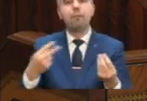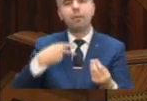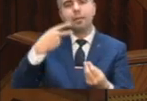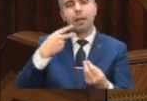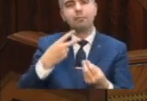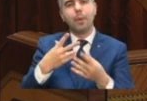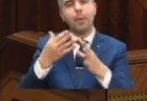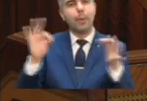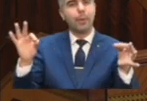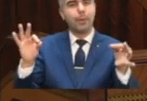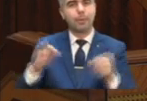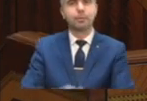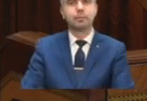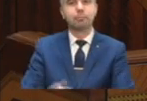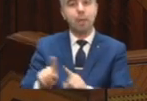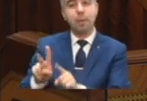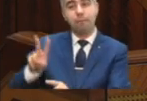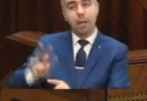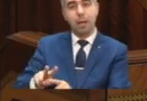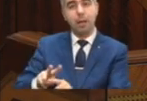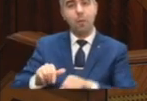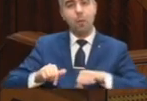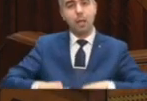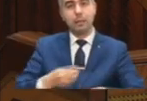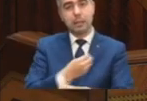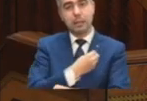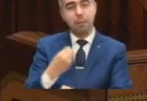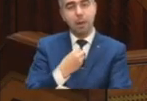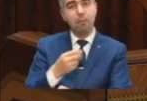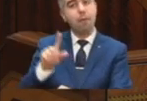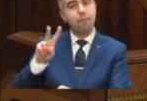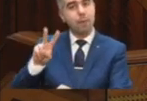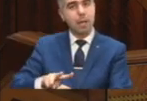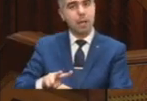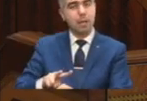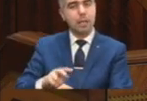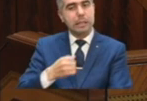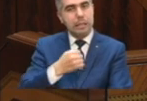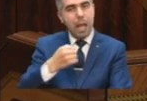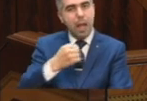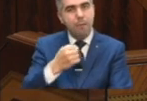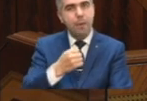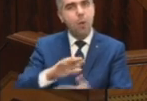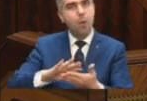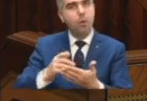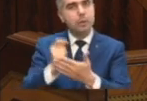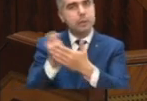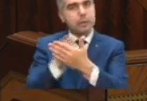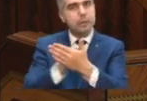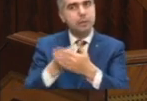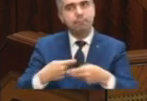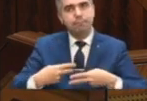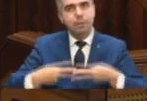المعلومه رسميه تصبح هي المتداوله حتى بالنسبه لوسائل الاعلام، ليس بناء على فرضيات او ما يتوقعه البعض او